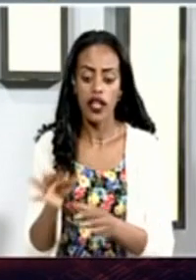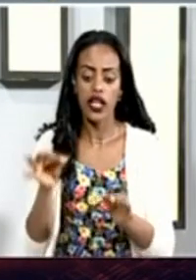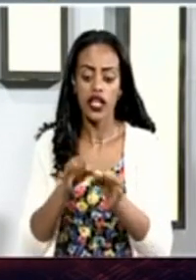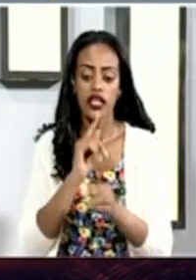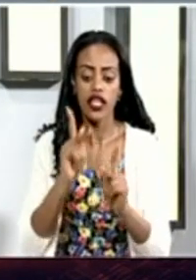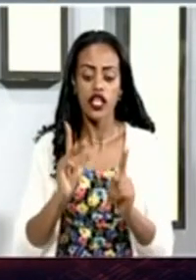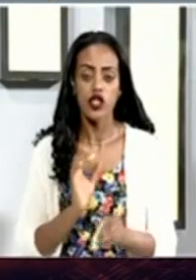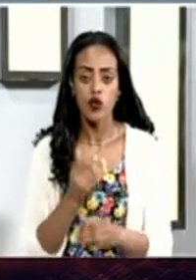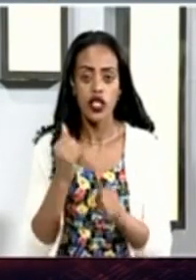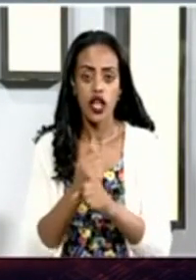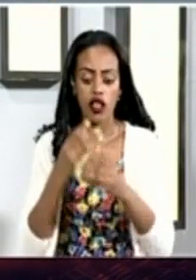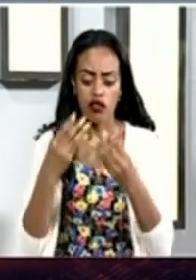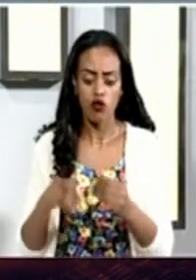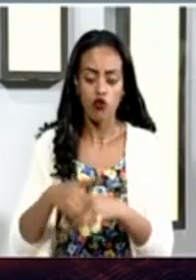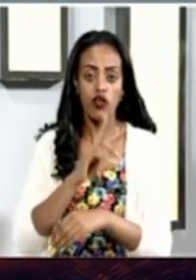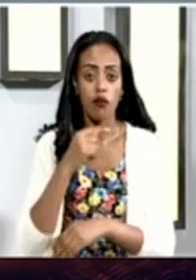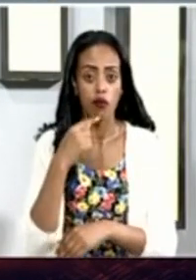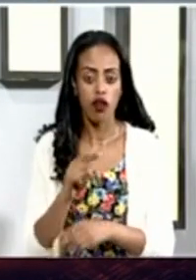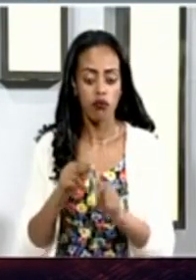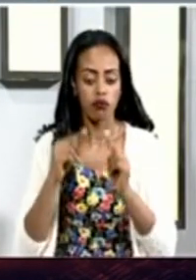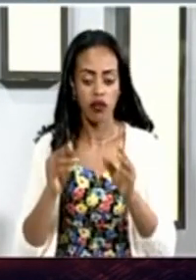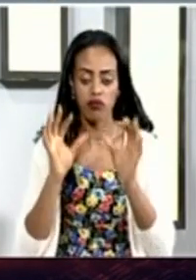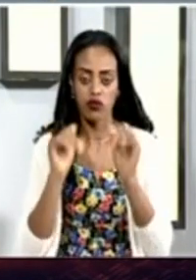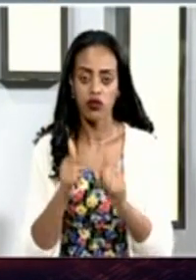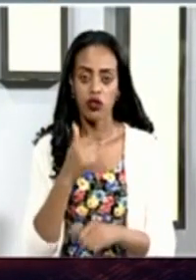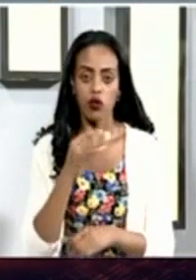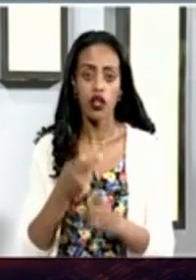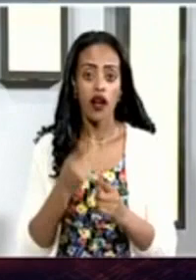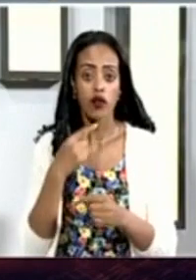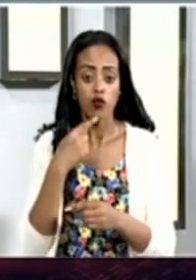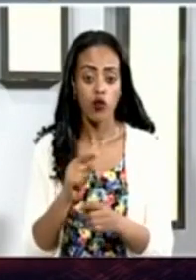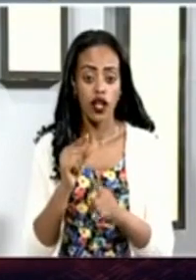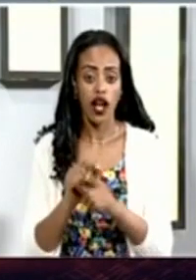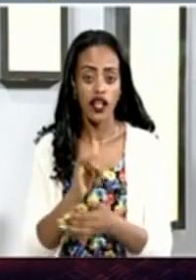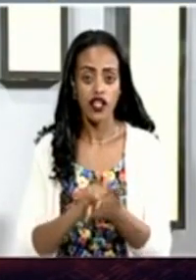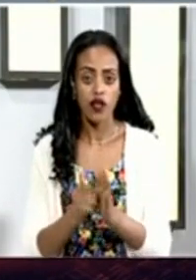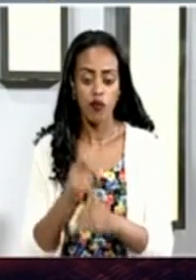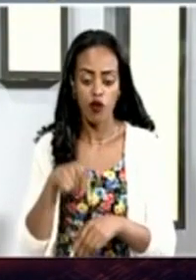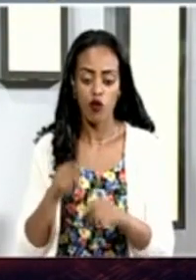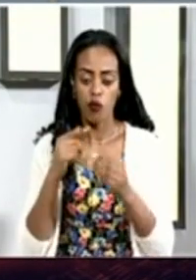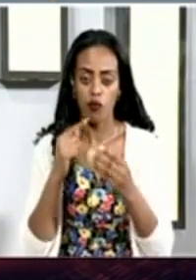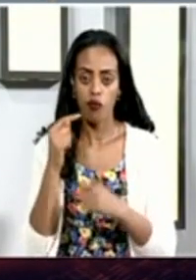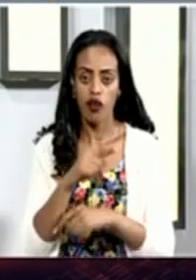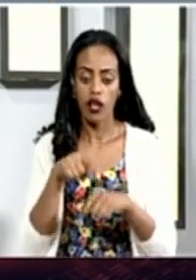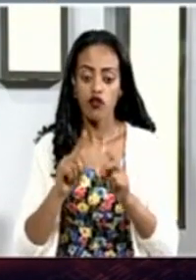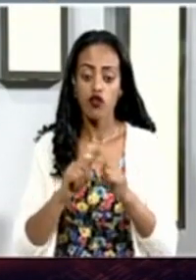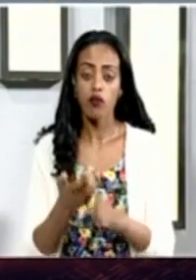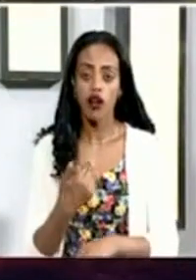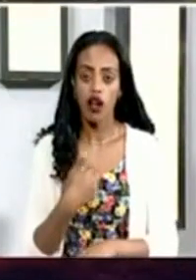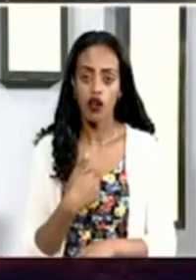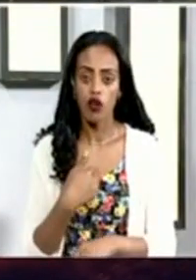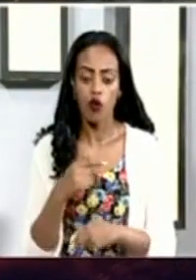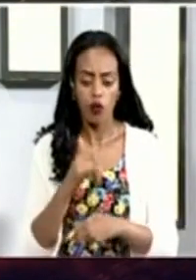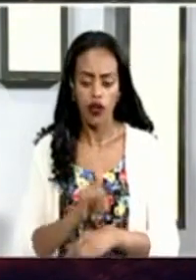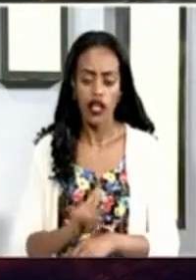هزبي سرعتك شفني يا بموالو بتعم وصني ولي كافتن تهلك آلات دجنا يهولوا معنتي أو زي تجميرنا له هم